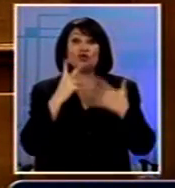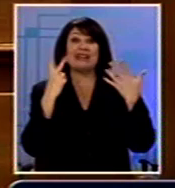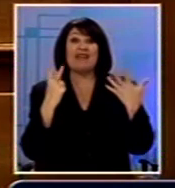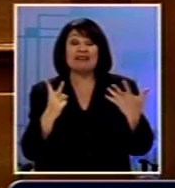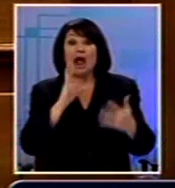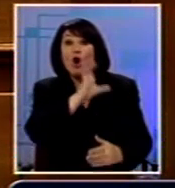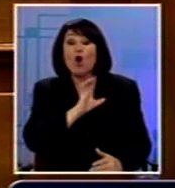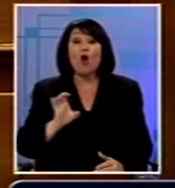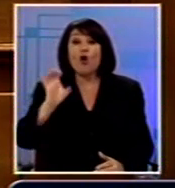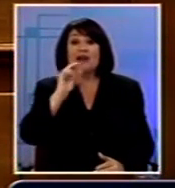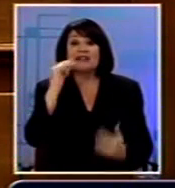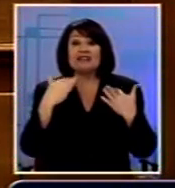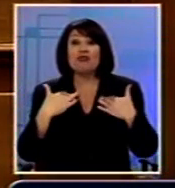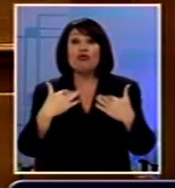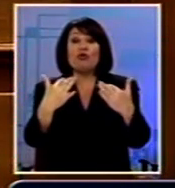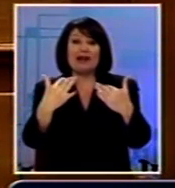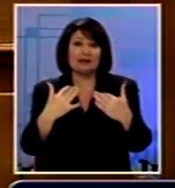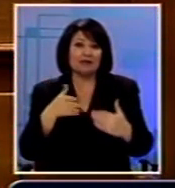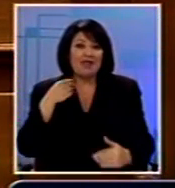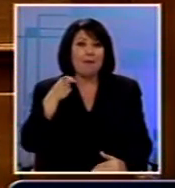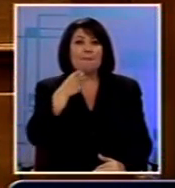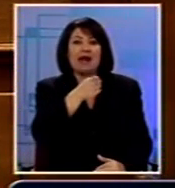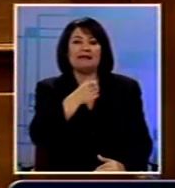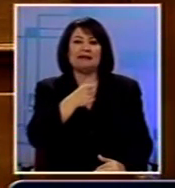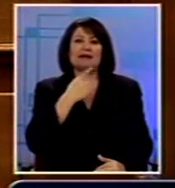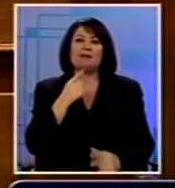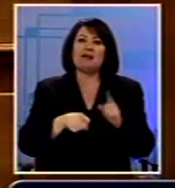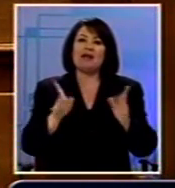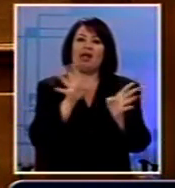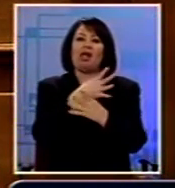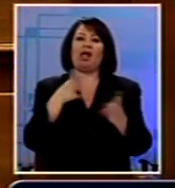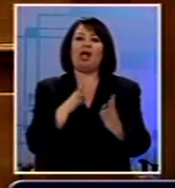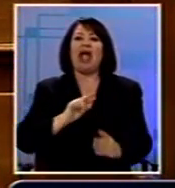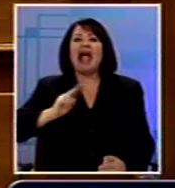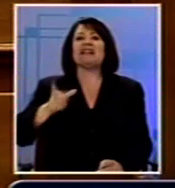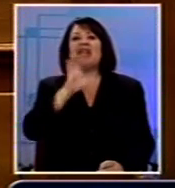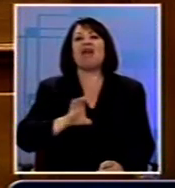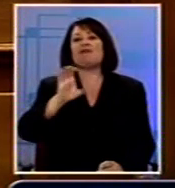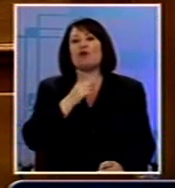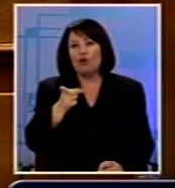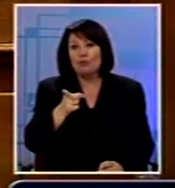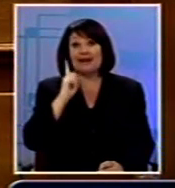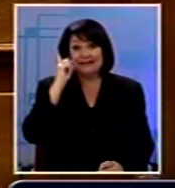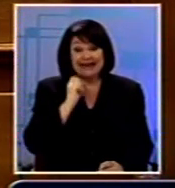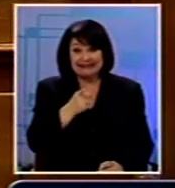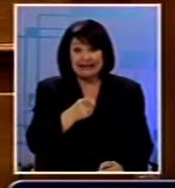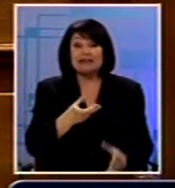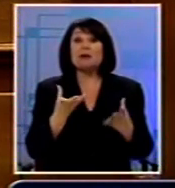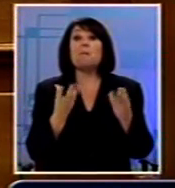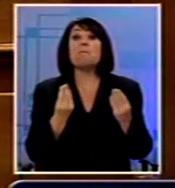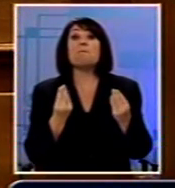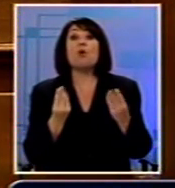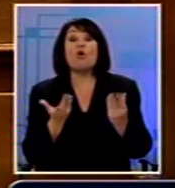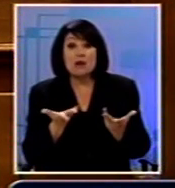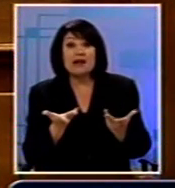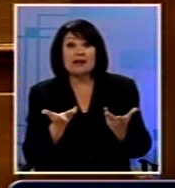κοινοβούλια. Και αν κάποιοι καλλιεργούν αντιευρωπαϊκό λαϊκισμό εδώ μέσα, να ξέρουν ότι υπάρχουν και πολλοί